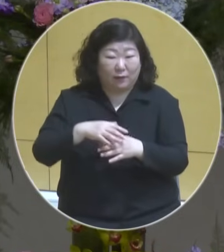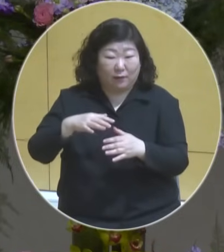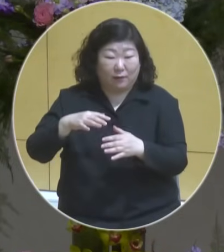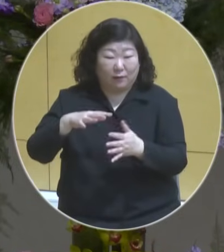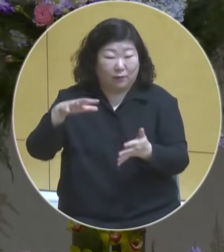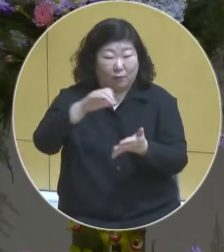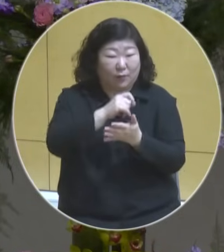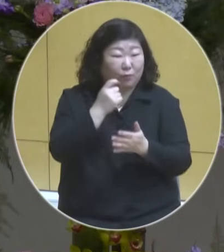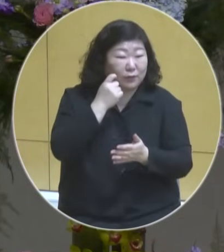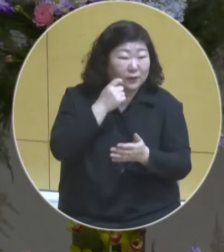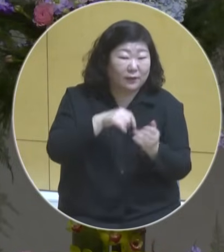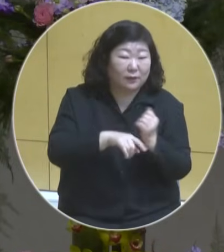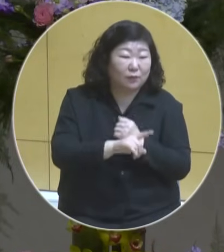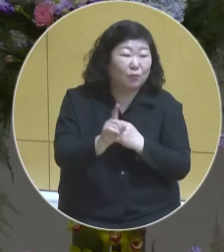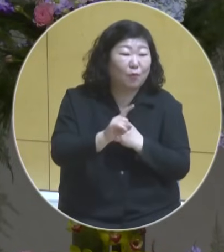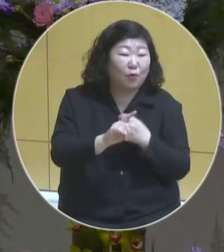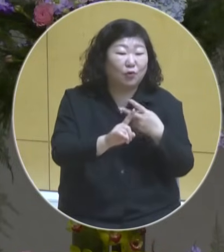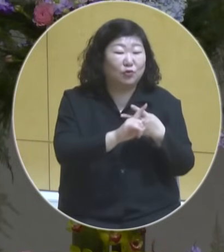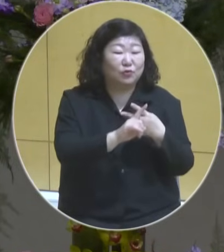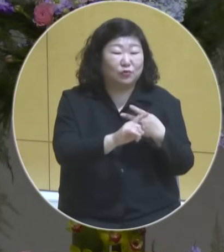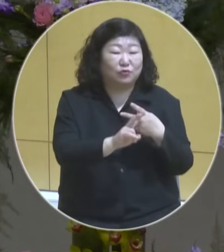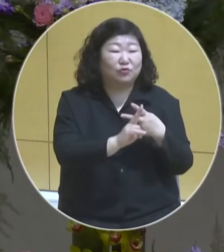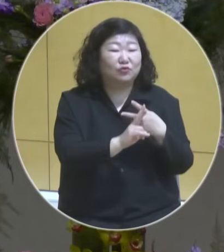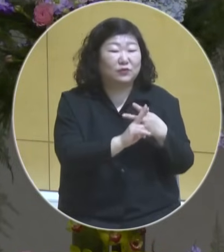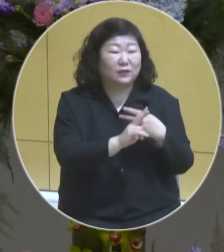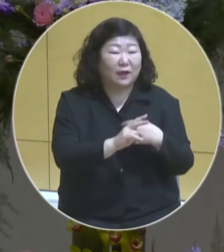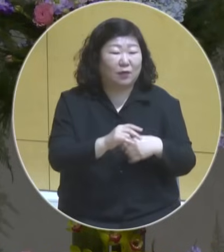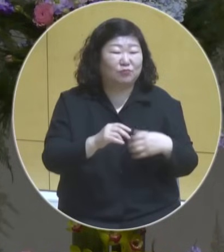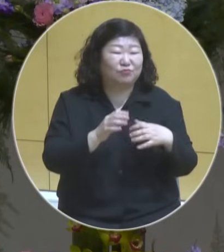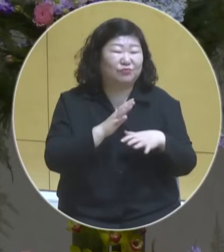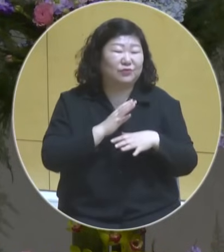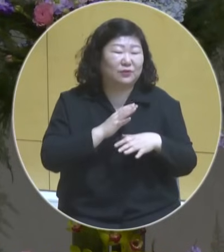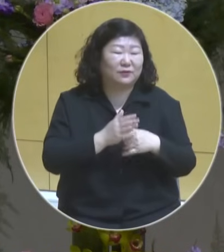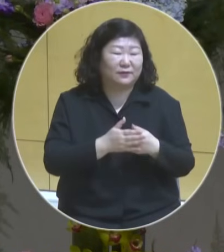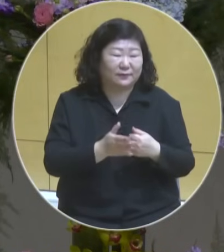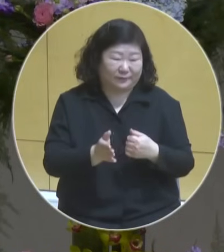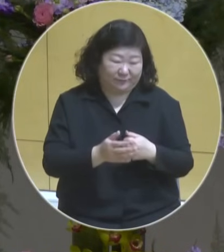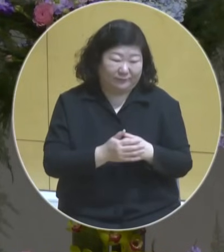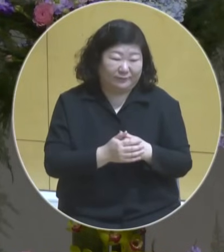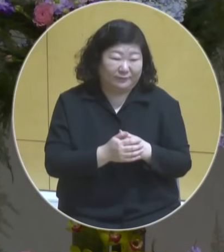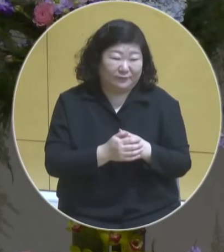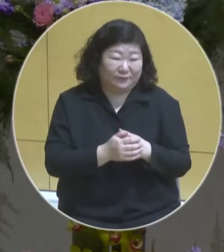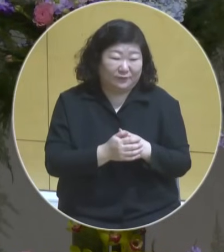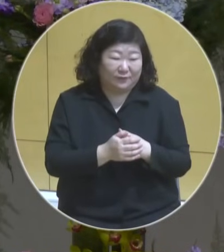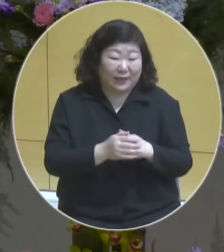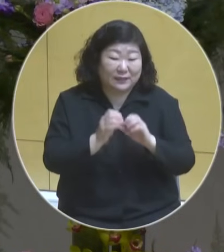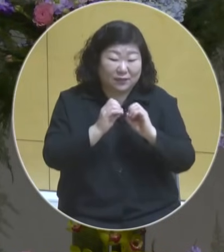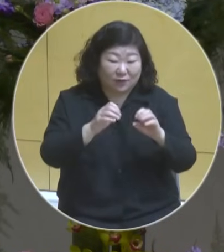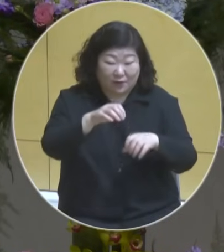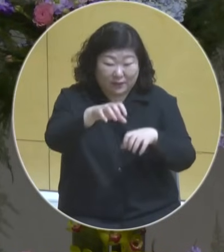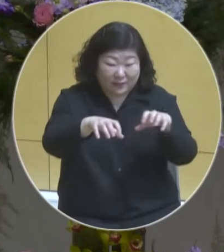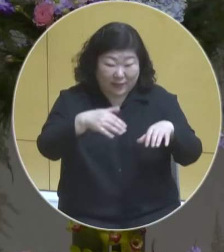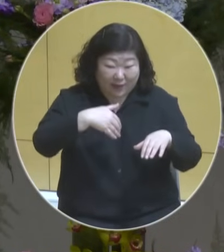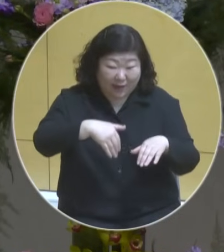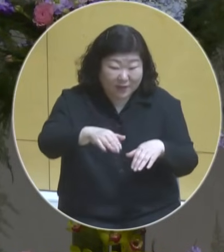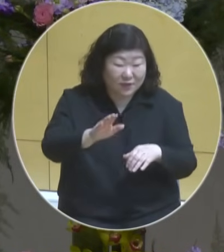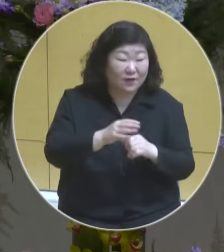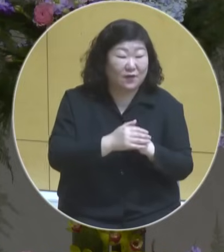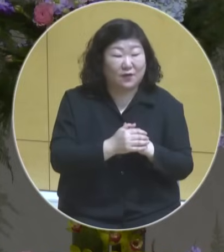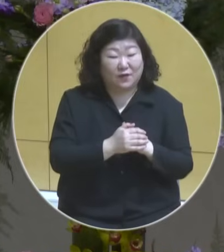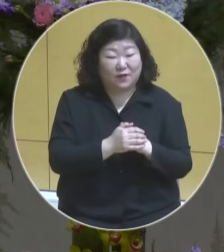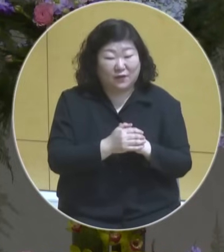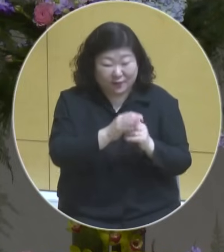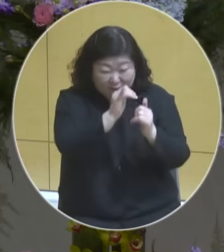거예요 그 아이들을 정말 우리가 함께 선교 현장에 가서이 현장